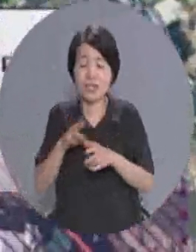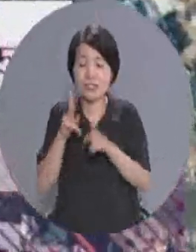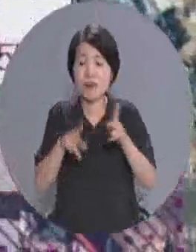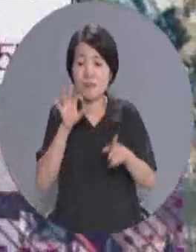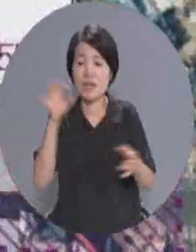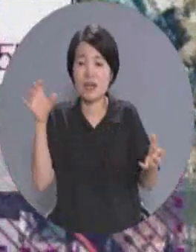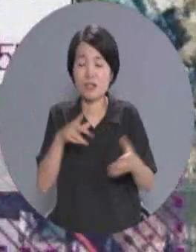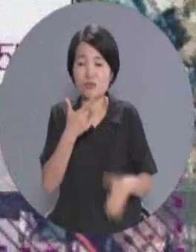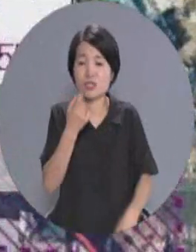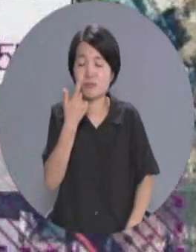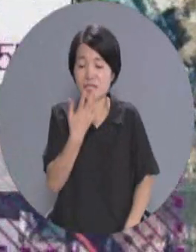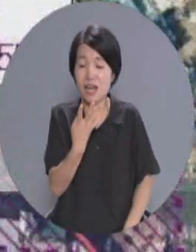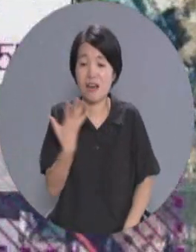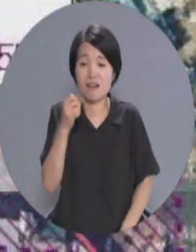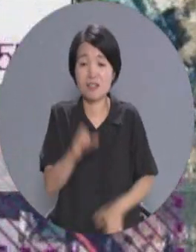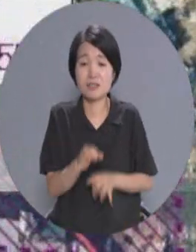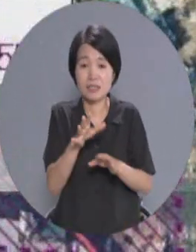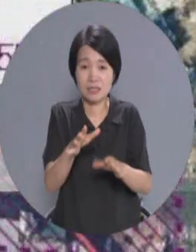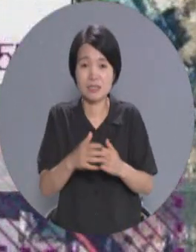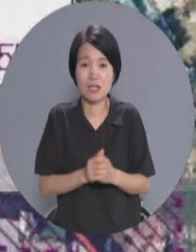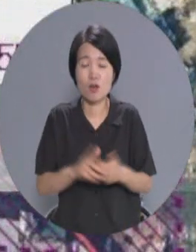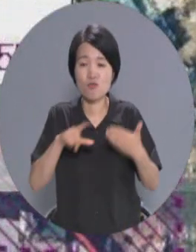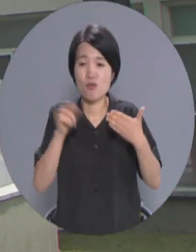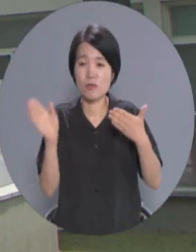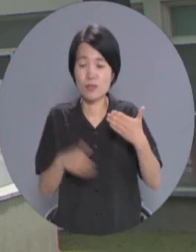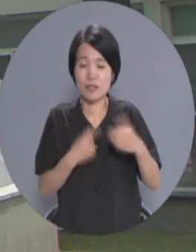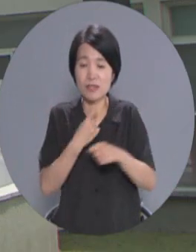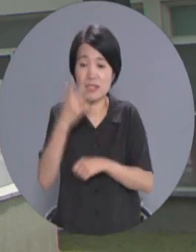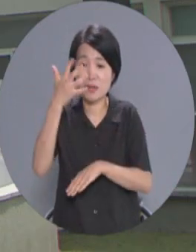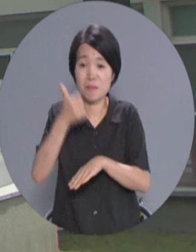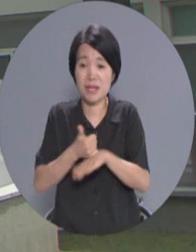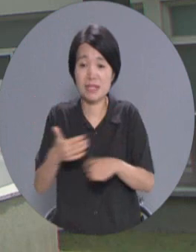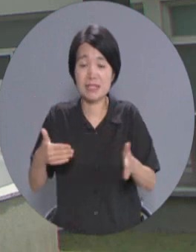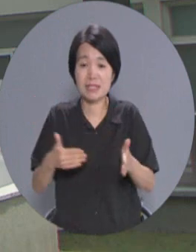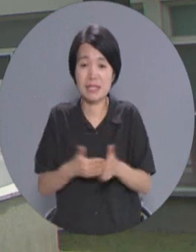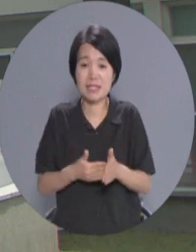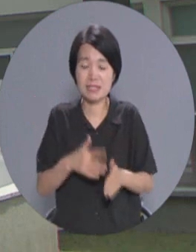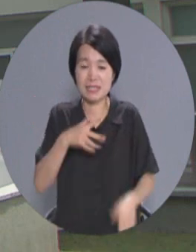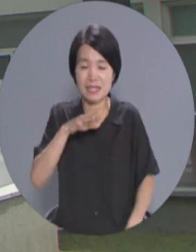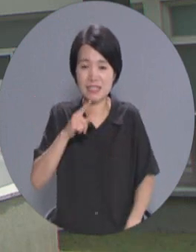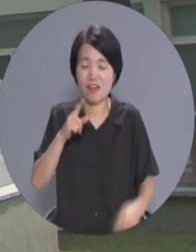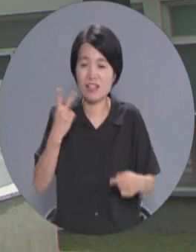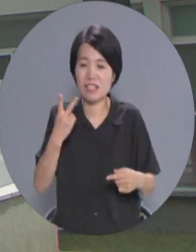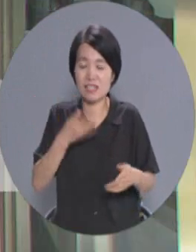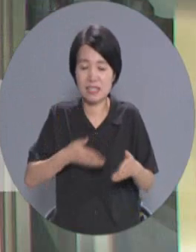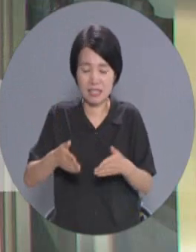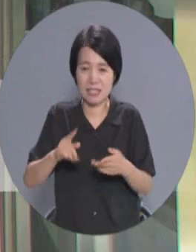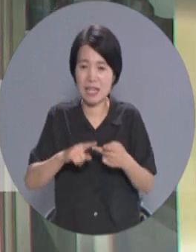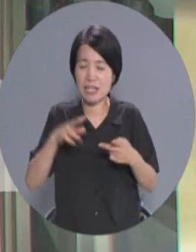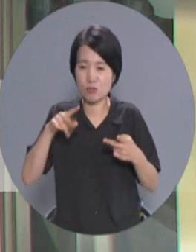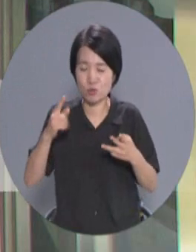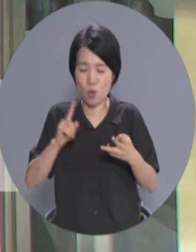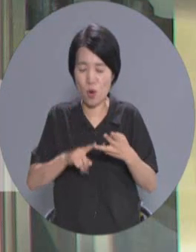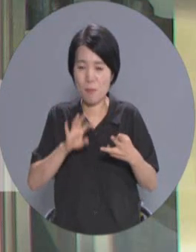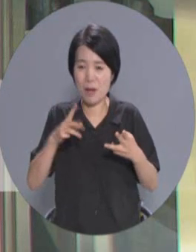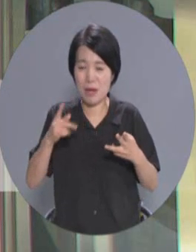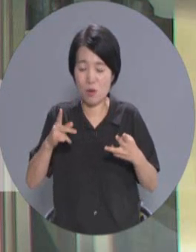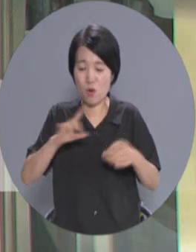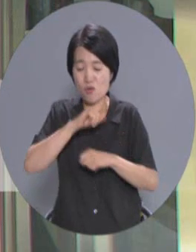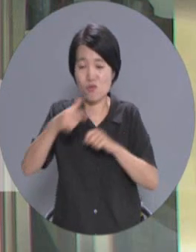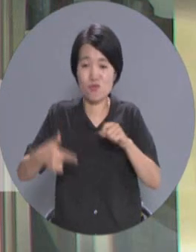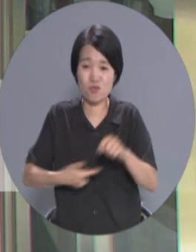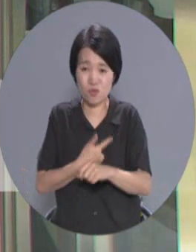사업비 64억 원을 들여 이번 달부터 내년 말까지 장천 2길과 이수로, 팔마로 일대 도로변에